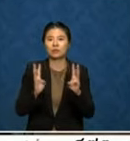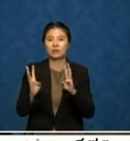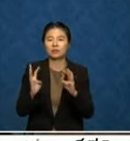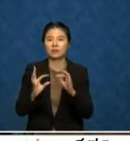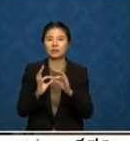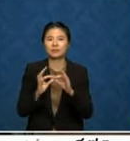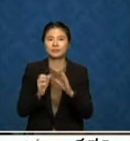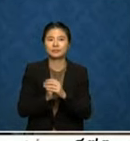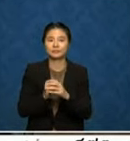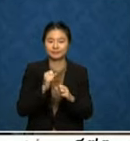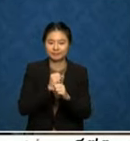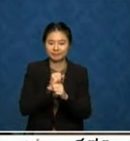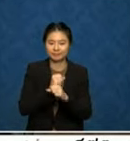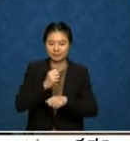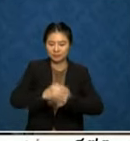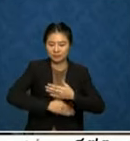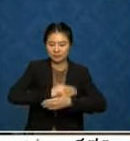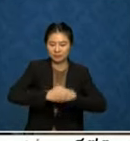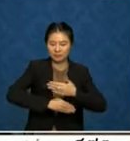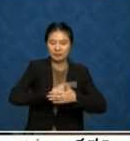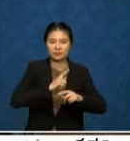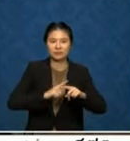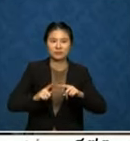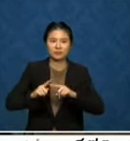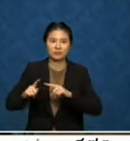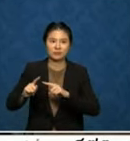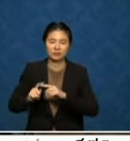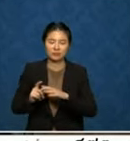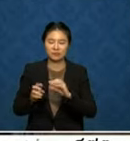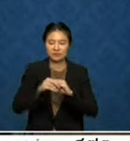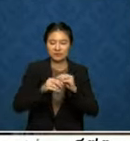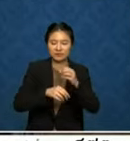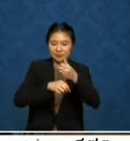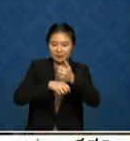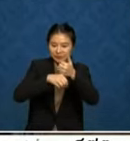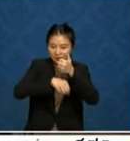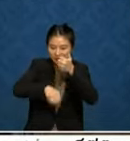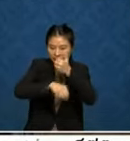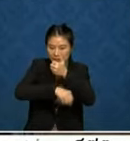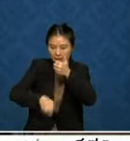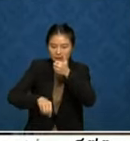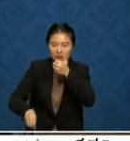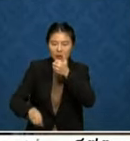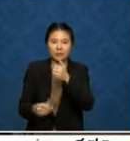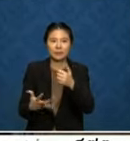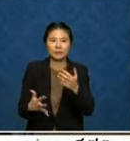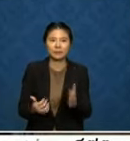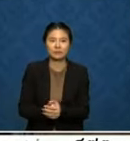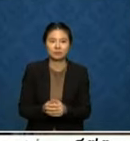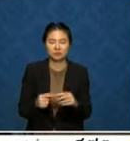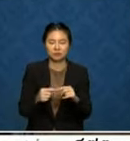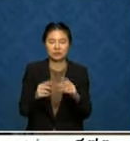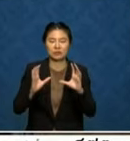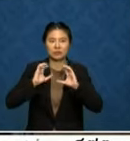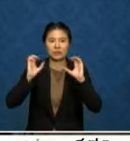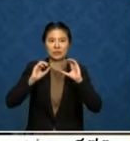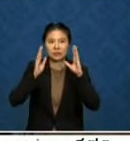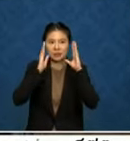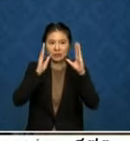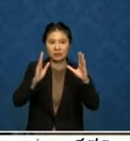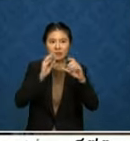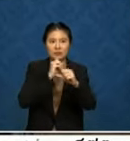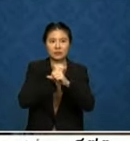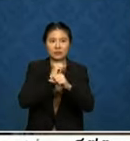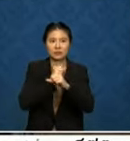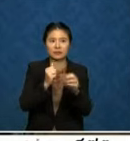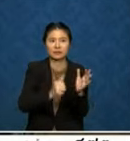กิดการทำธุรกิจลักษณะนี้หรือแชร์ลูกโซ่เกิดขึ้นได้อีกค่ะเรื่องนี้ค่ะสะท้อนว่ารัฐบาลมีความตั้งใจจริงในการ